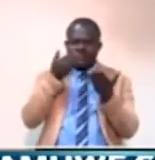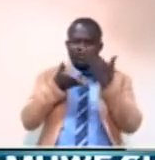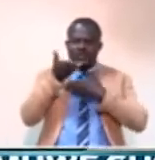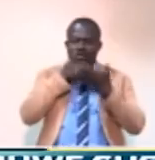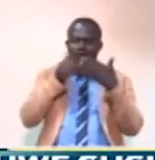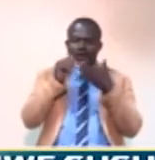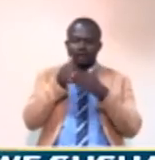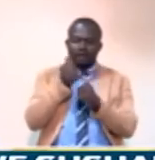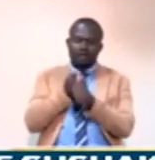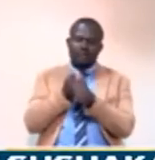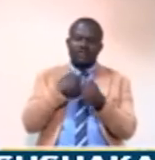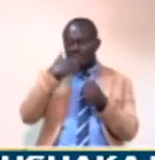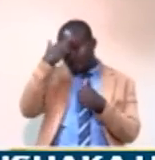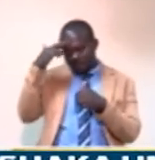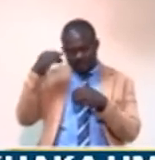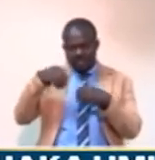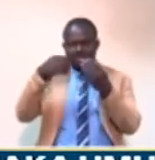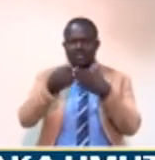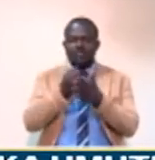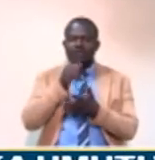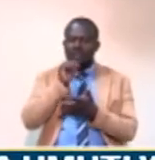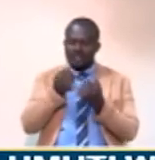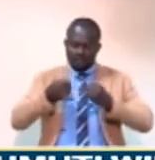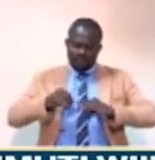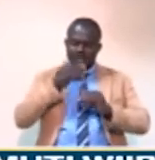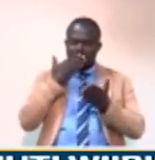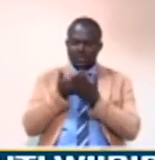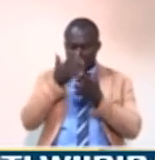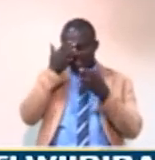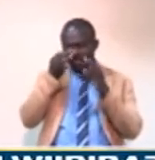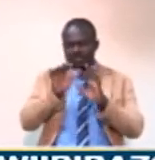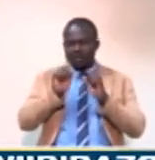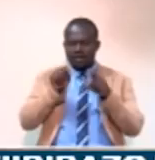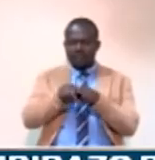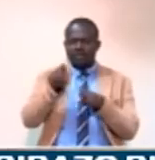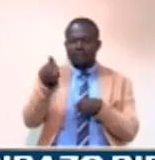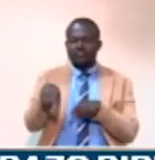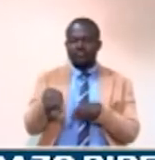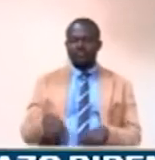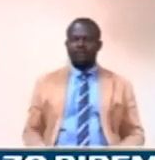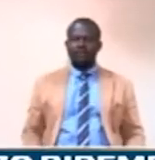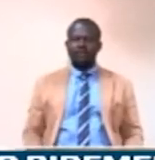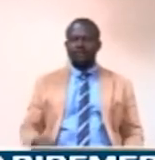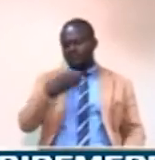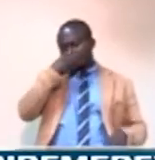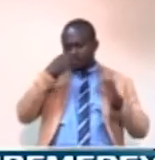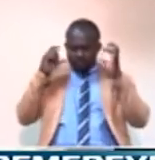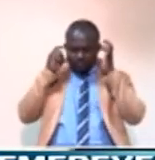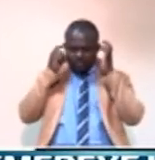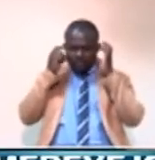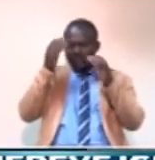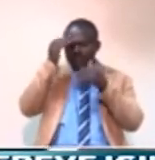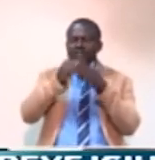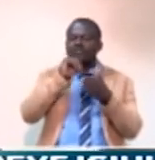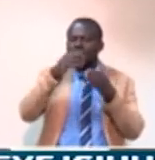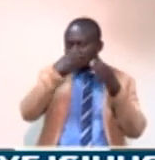baganirije, buri wese afite impamvu atanga zituma adashyira neza mu bikorwa ingamba zo kwirinda nk'uko bikwiriye. No kwambara agapfukamunwa. None